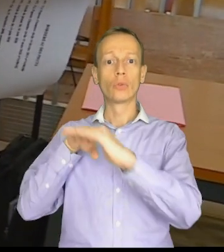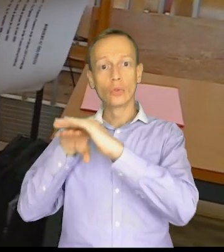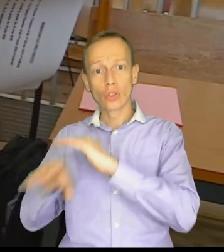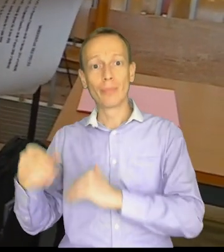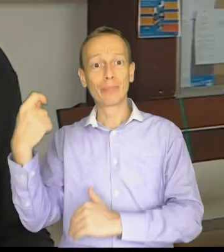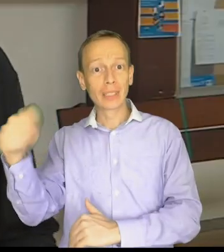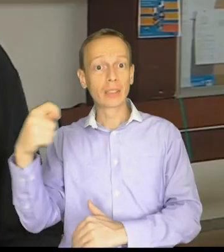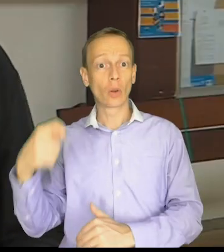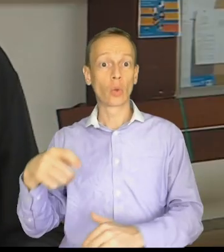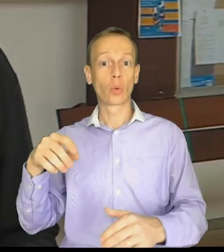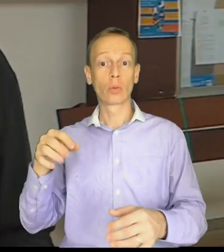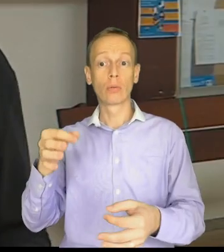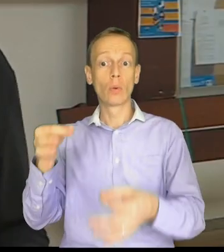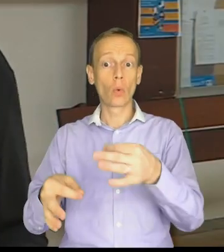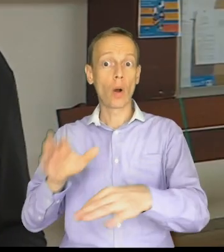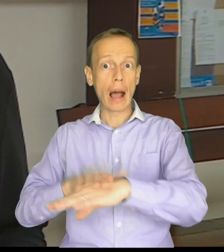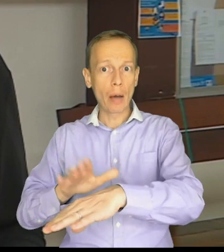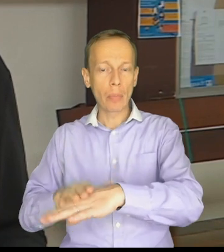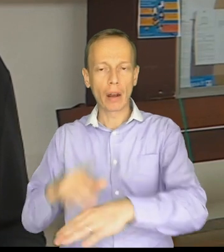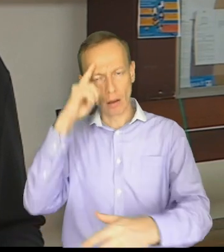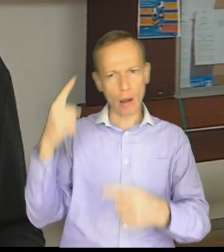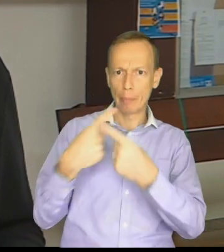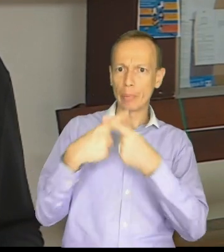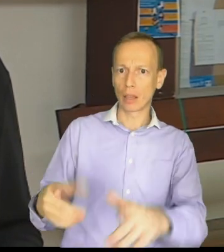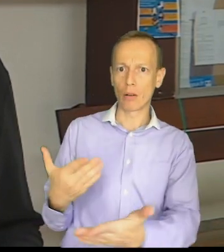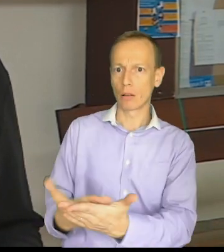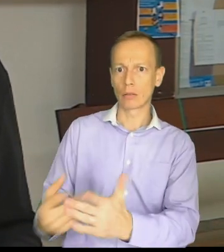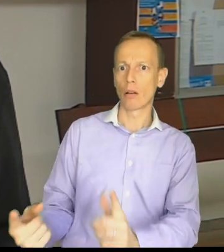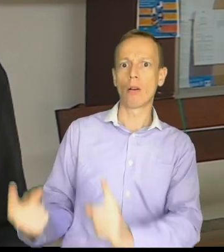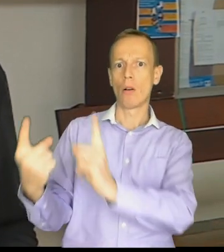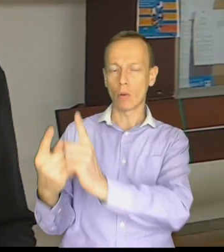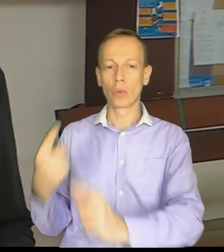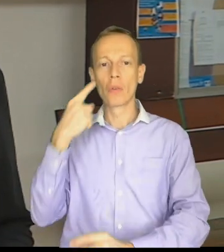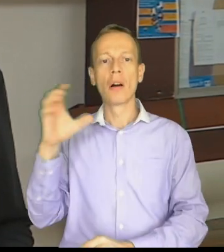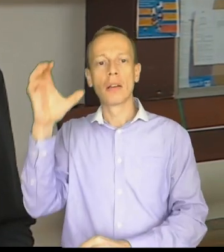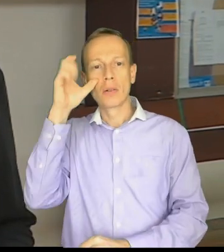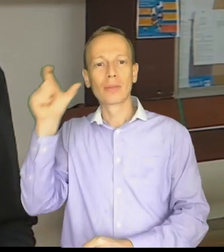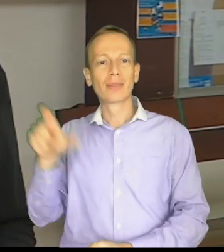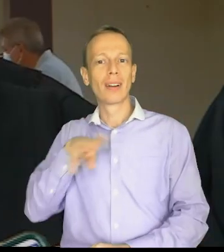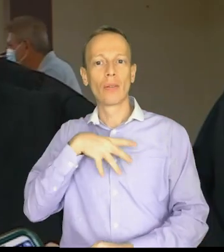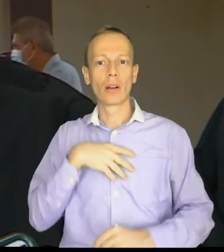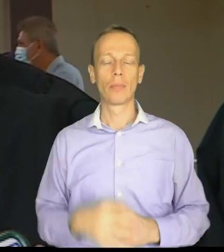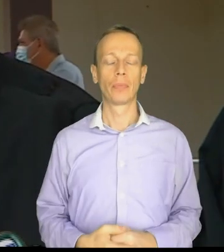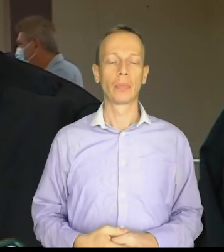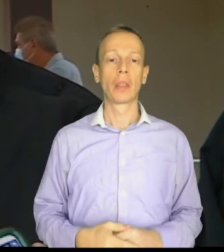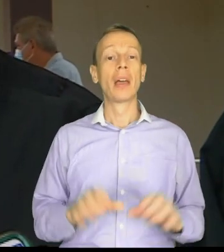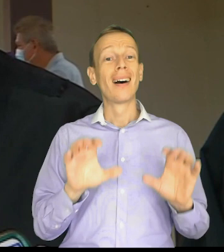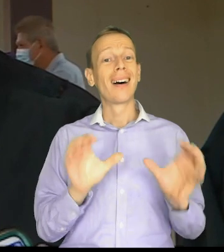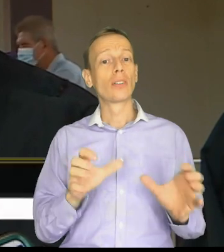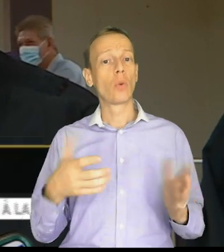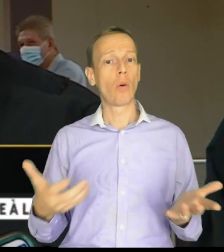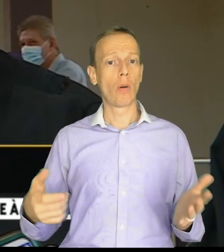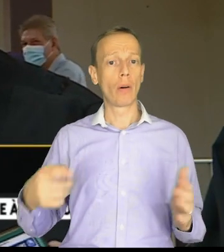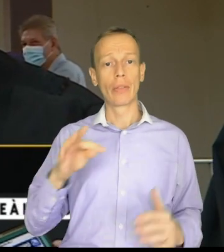présidente de la cour d'appel. Je vous propose d'écouter l'avocat d'Oscar Temaru, David Koubi. Radio Tefana est